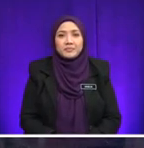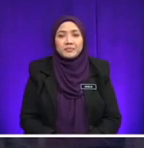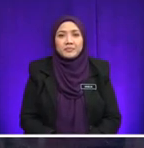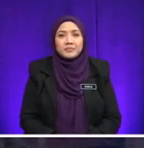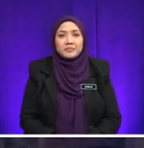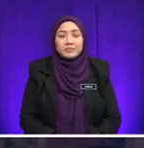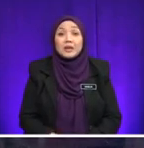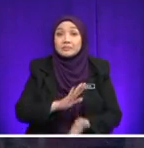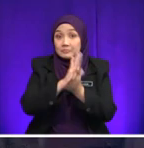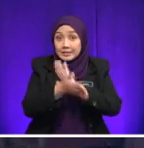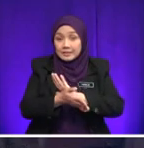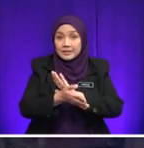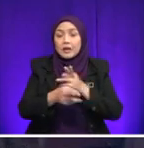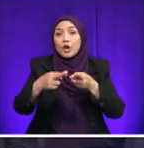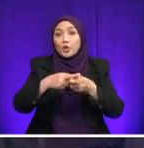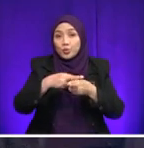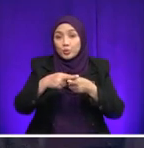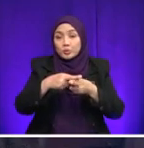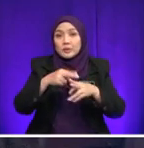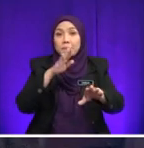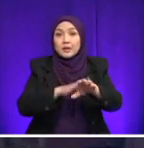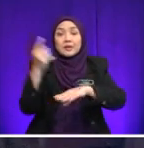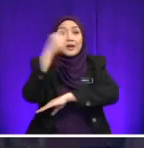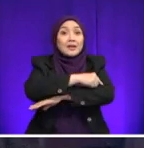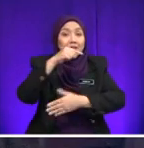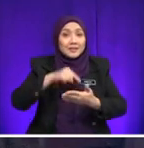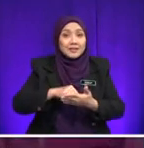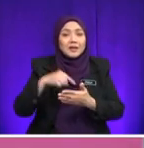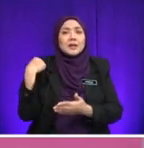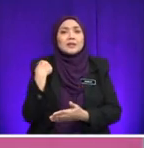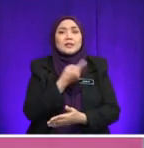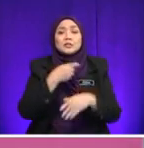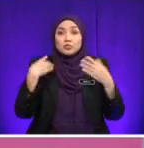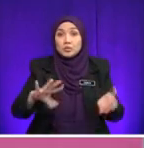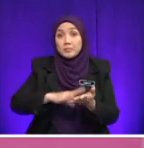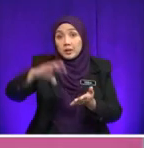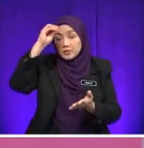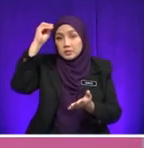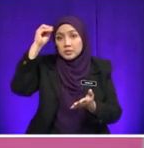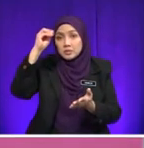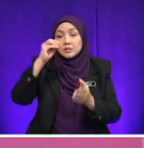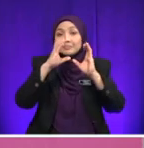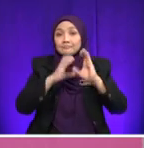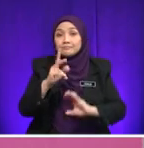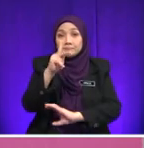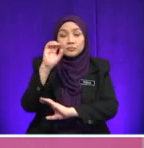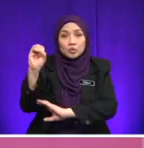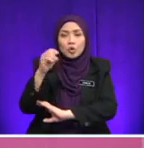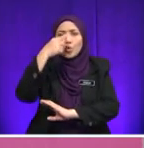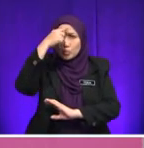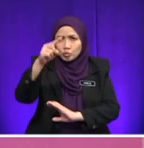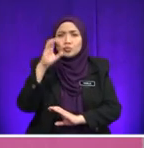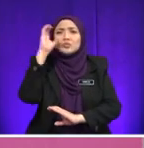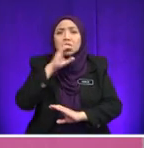jadi rumusan kita pada hari ini adalah kita telah mempelajari untuk mencari